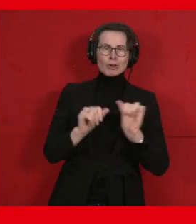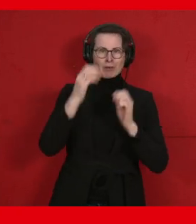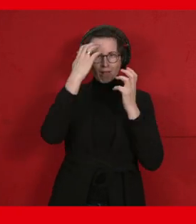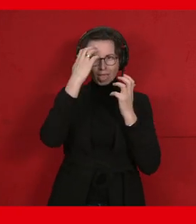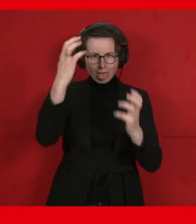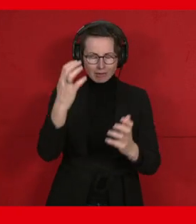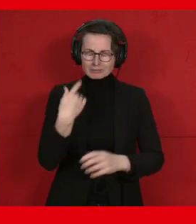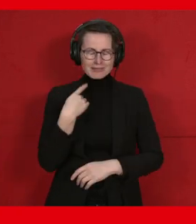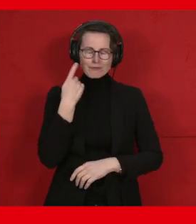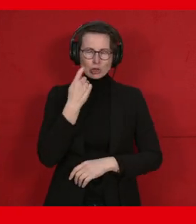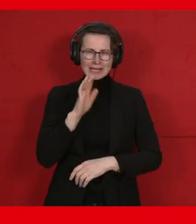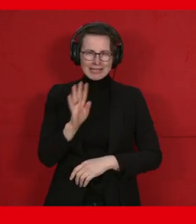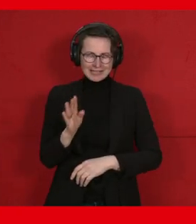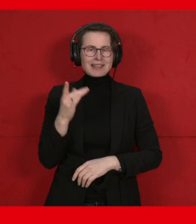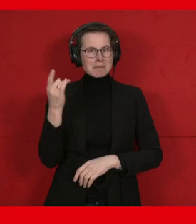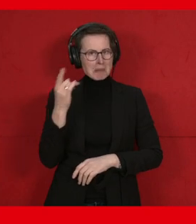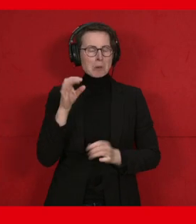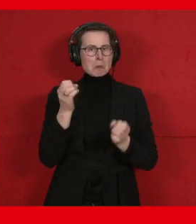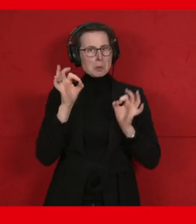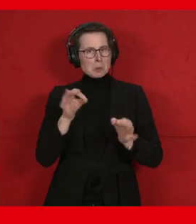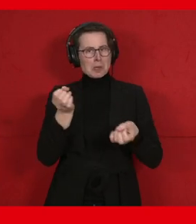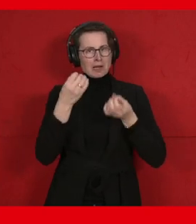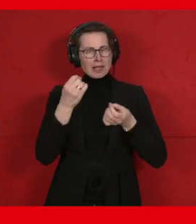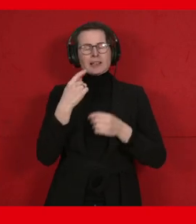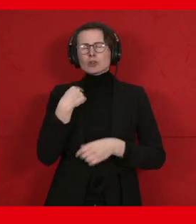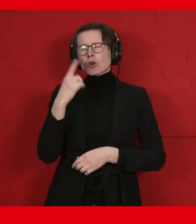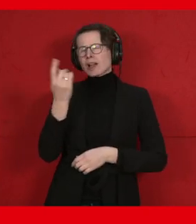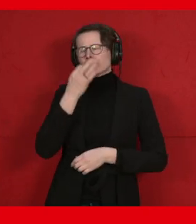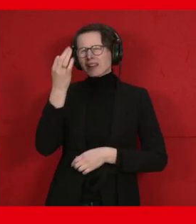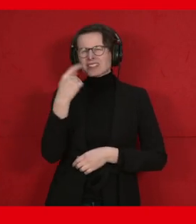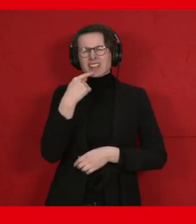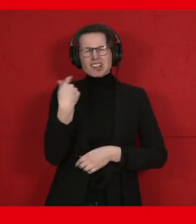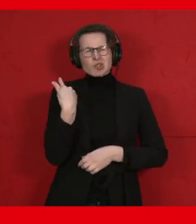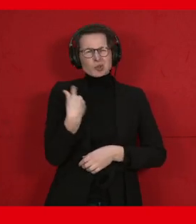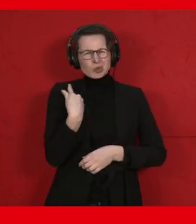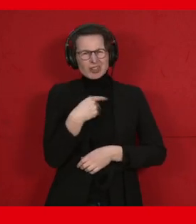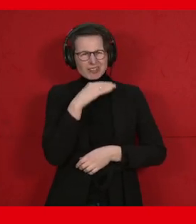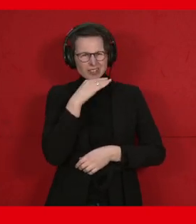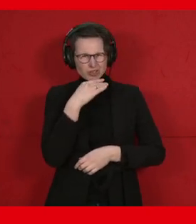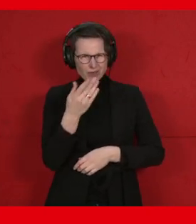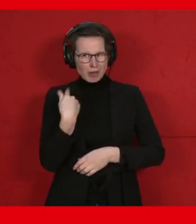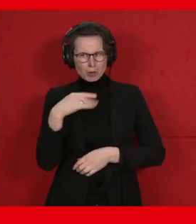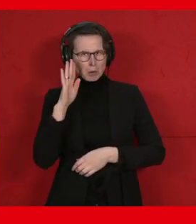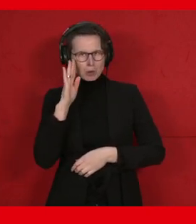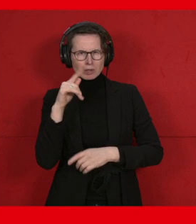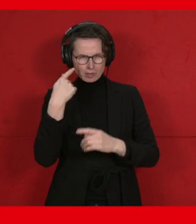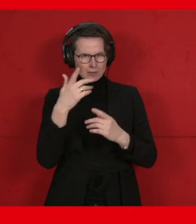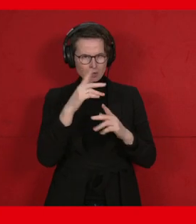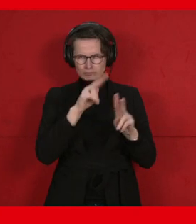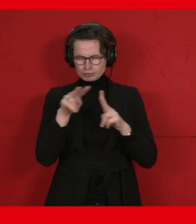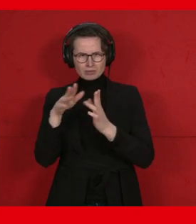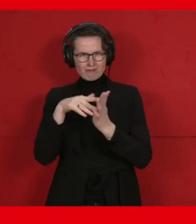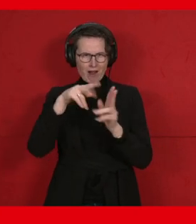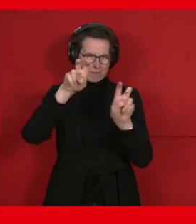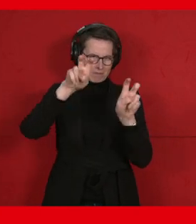ist, das wundert keinen. Sie haben das jetzt auch, glaube ich, richtig rübergebracht. Eines zur Klärung noch, Sie haben von grünem Wasserstoff. Ich habe gelernt, es gibt auch eine Farbenlehre beim Wasserstoff,